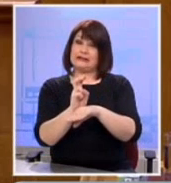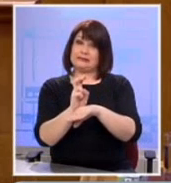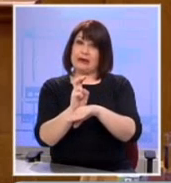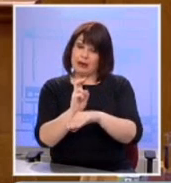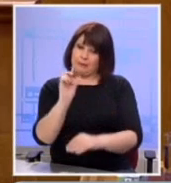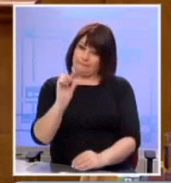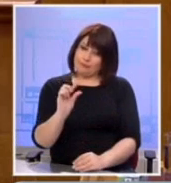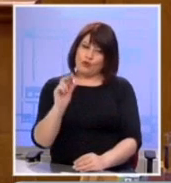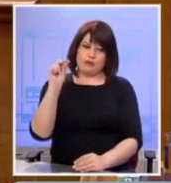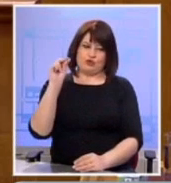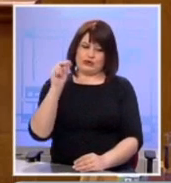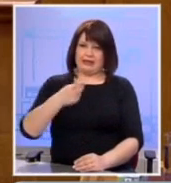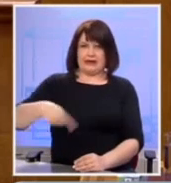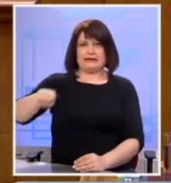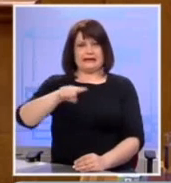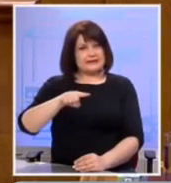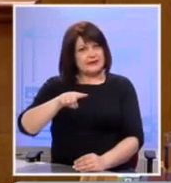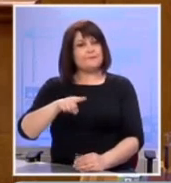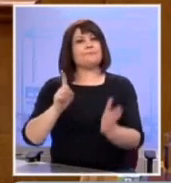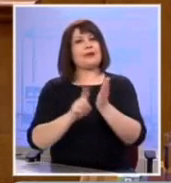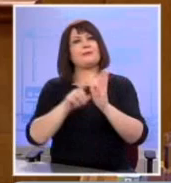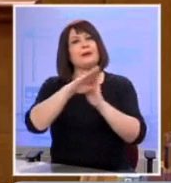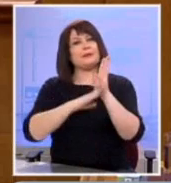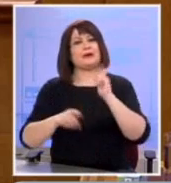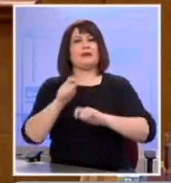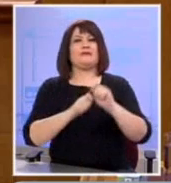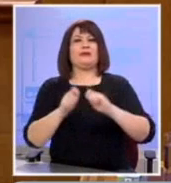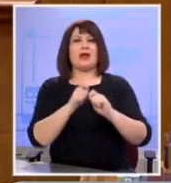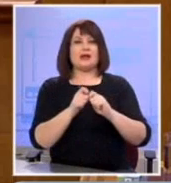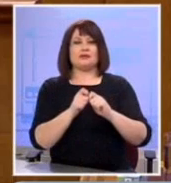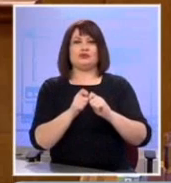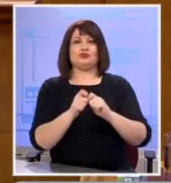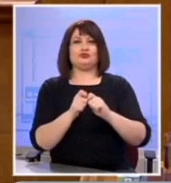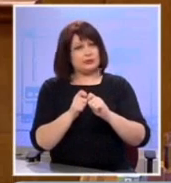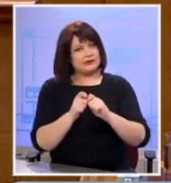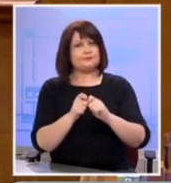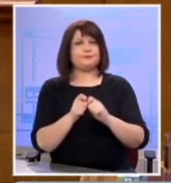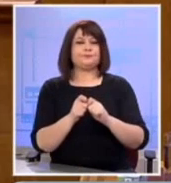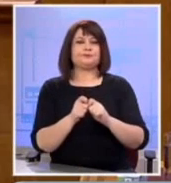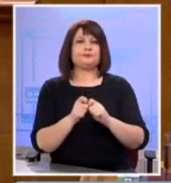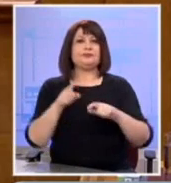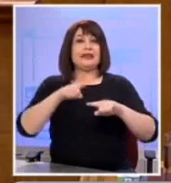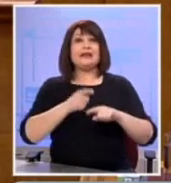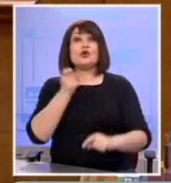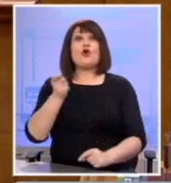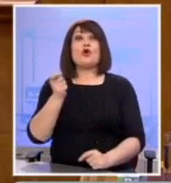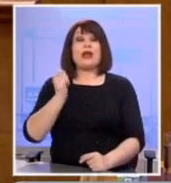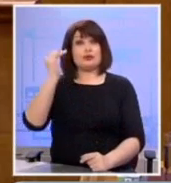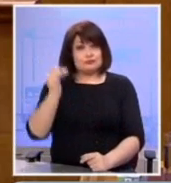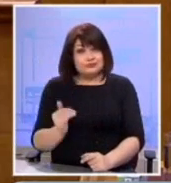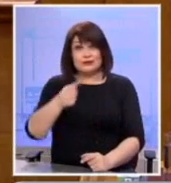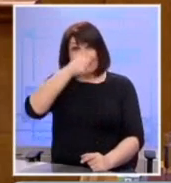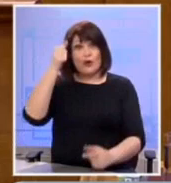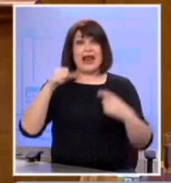από αυτά που είχατε υποσχεθεί εσείς και προϋποθέτει και μια γενναία απομείωση του ελληνικού χρέους το